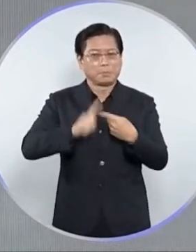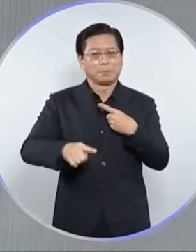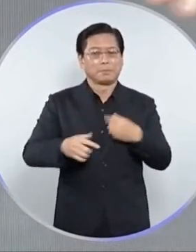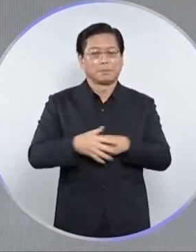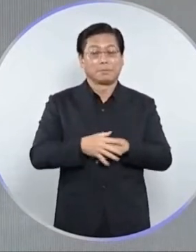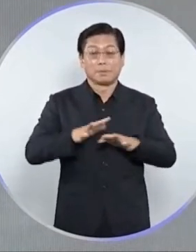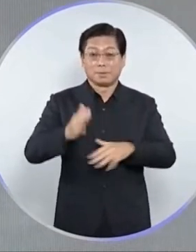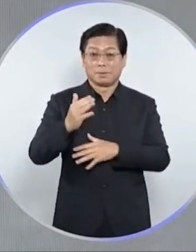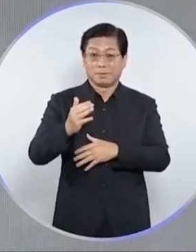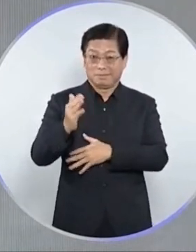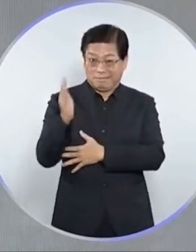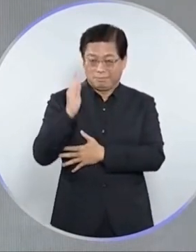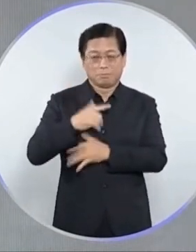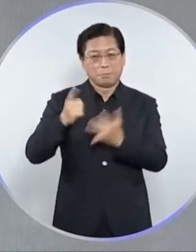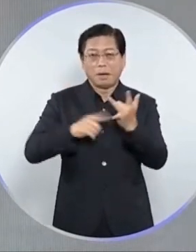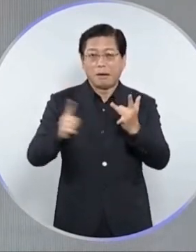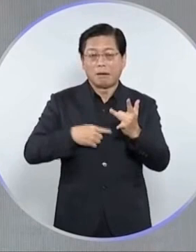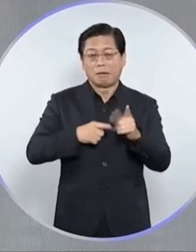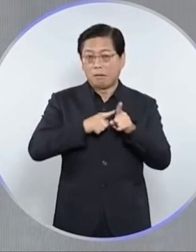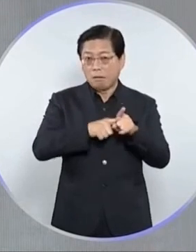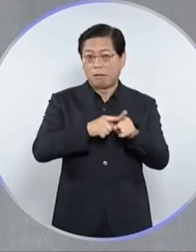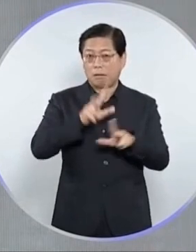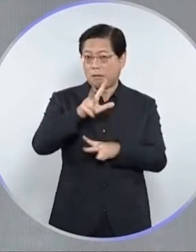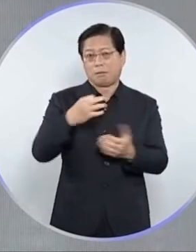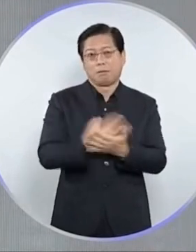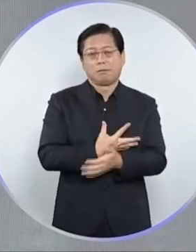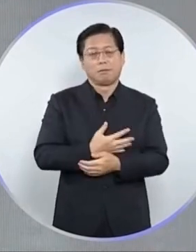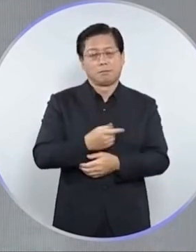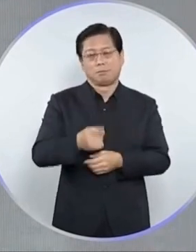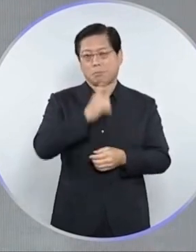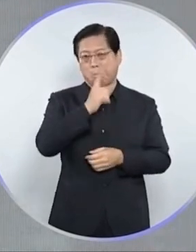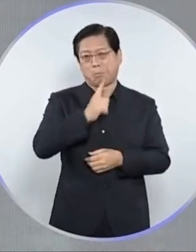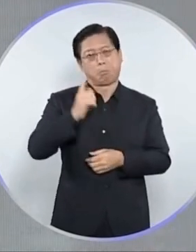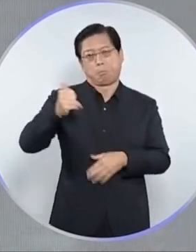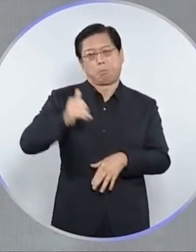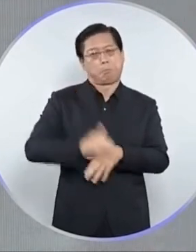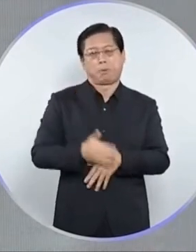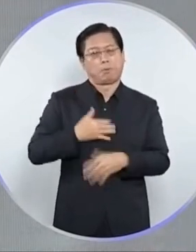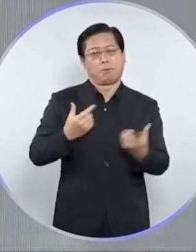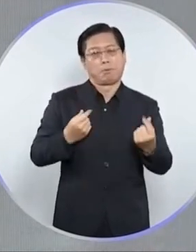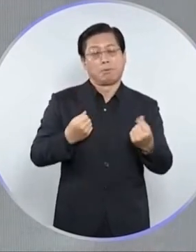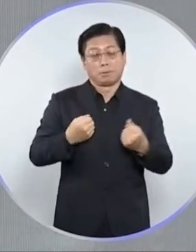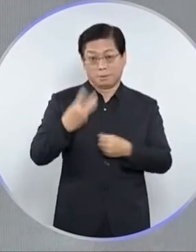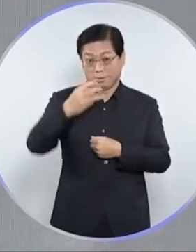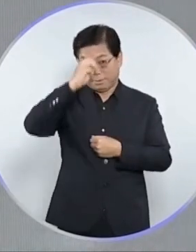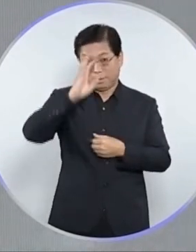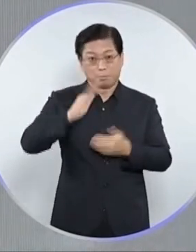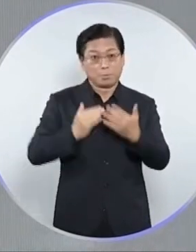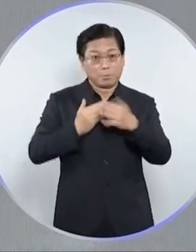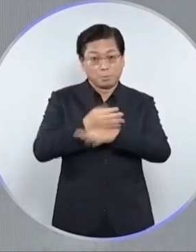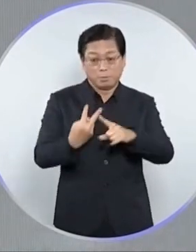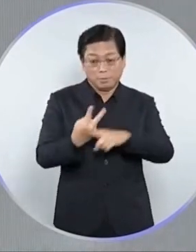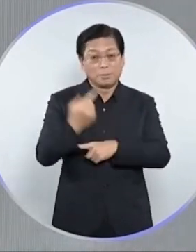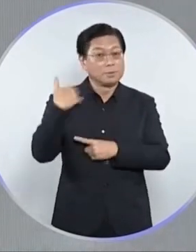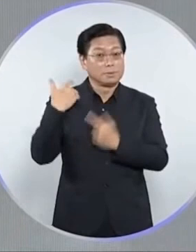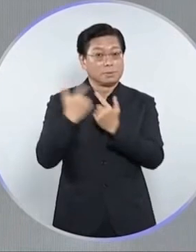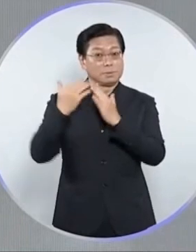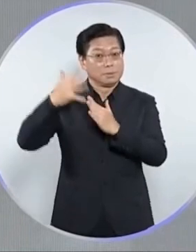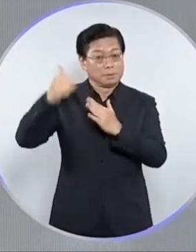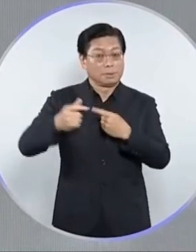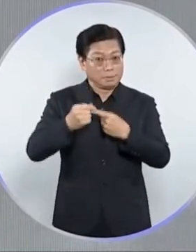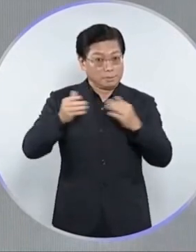国家最欠缺的是执行力，要讲大家都会讲。他又讲到三党不过半，我当台北市长第一